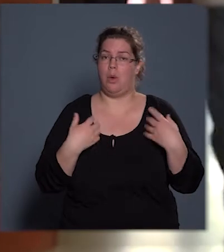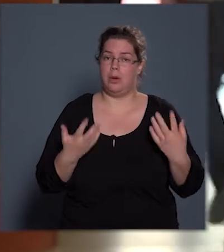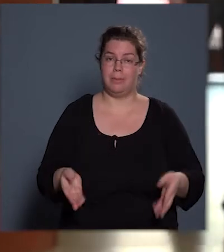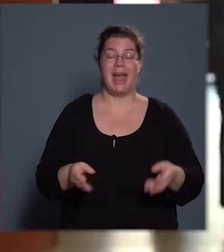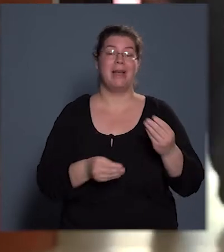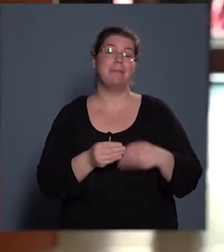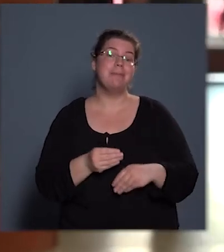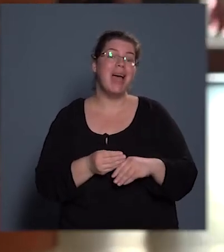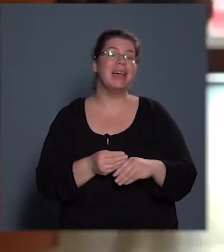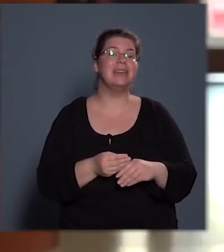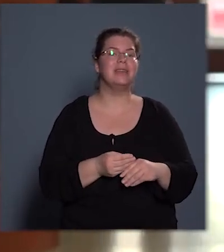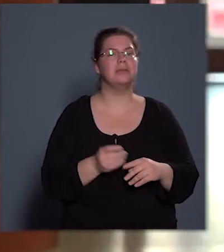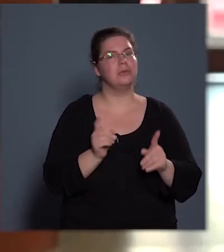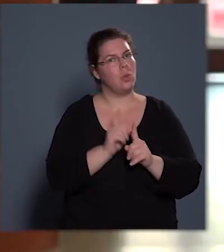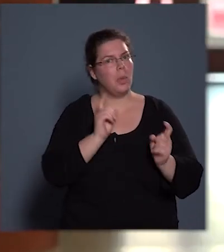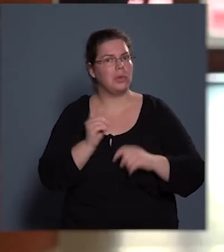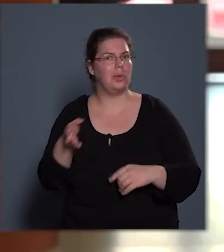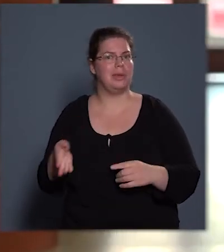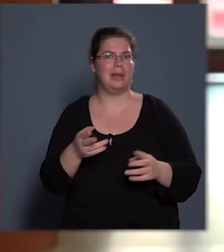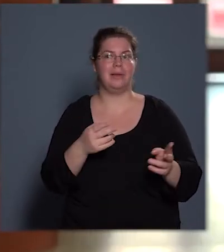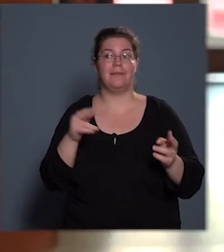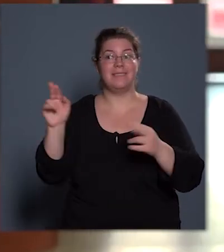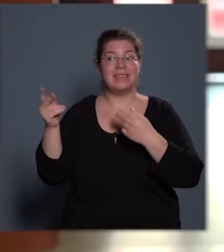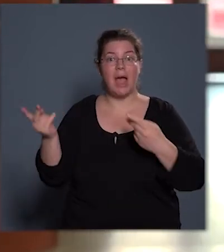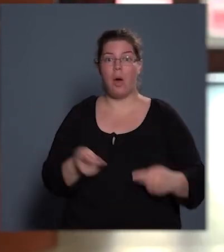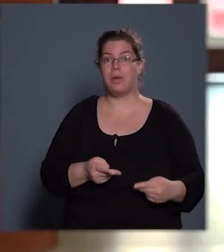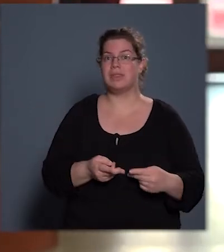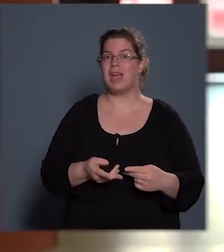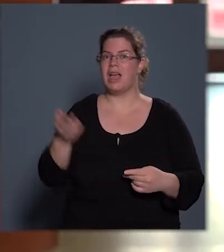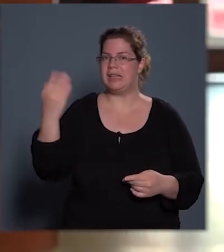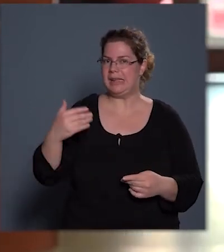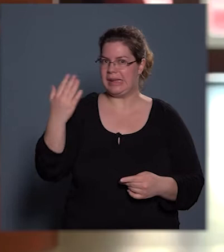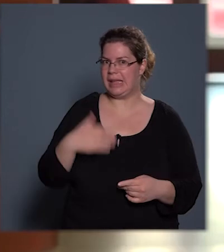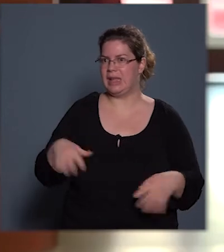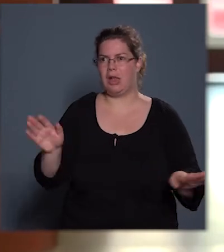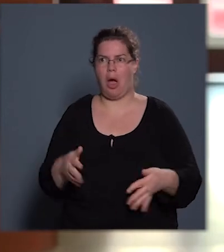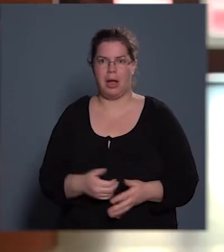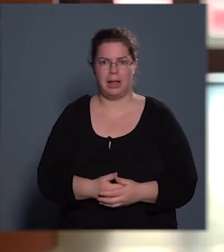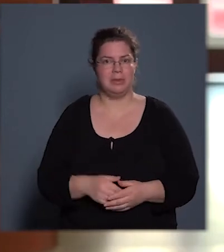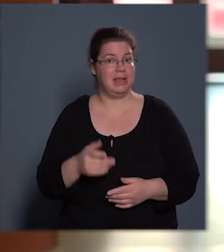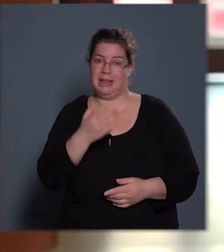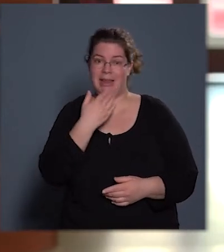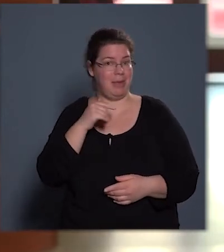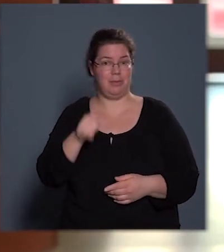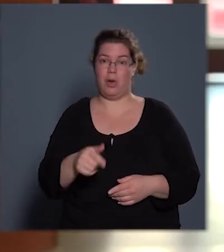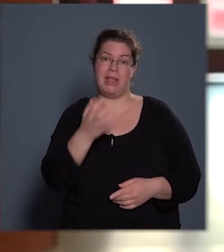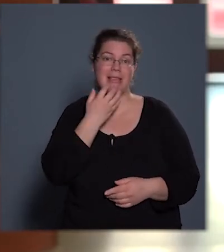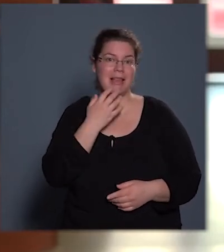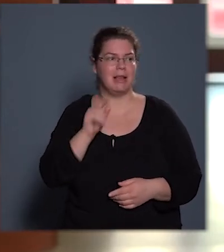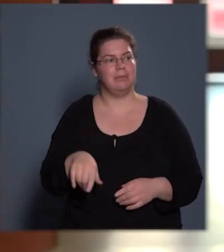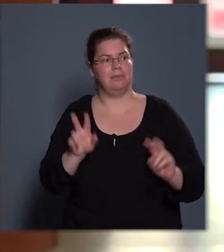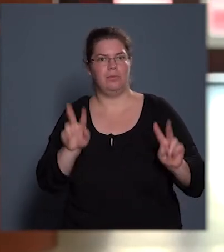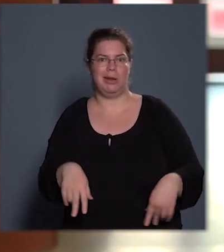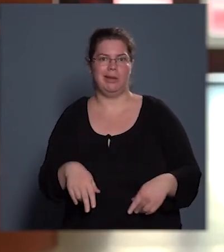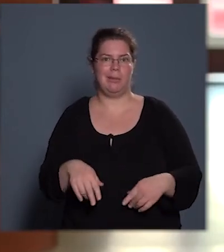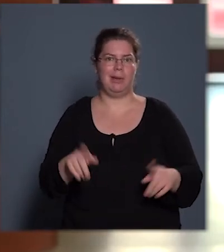mert hát gondolták, hogy visszahozza a régi akármit, de hát nem ez volt a szándéka, hanem tulajdonképpen